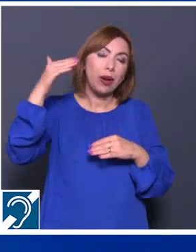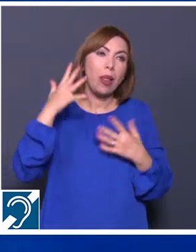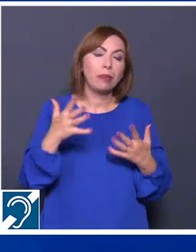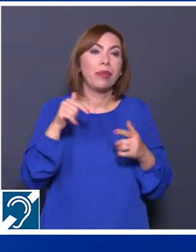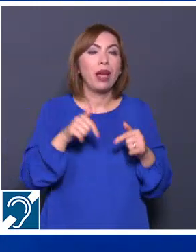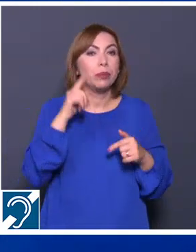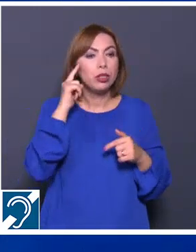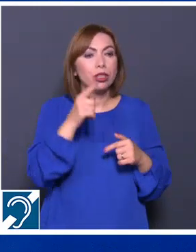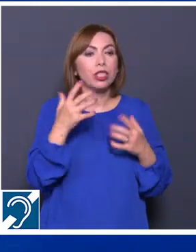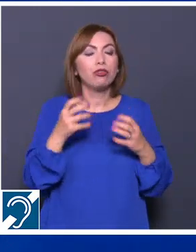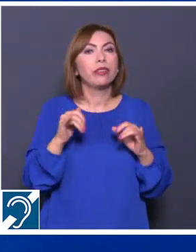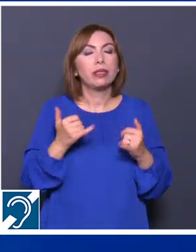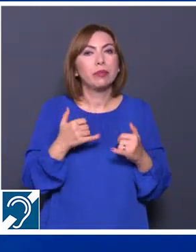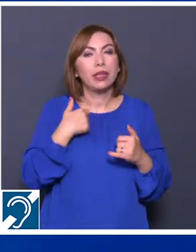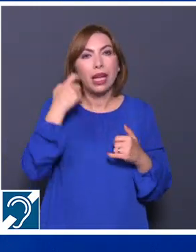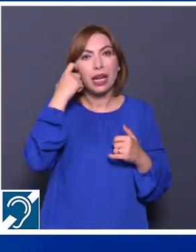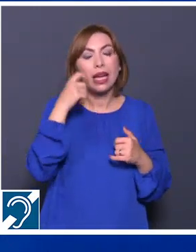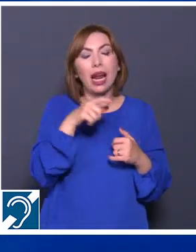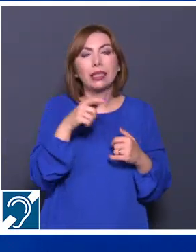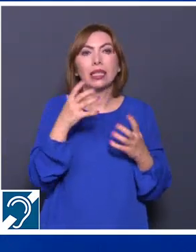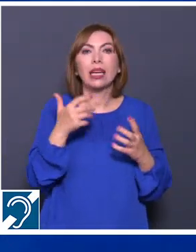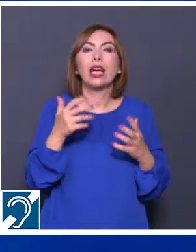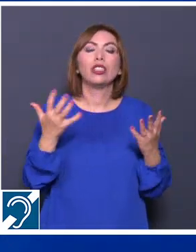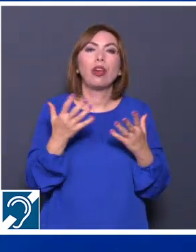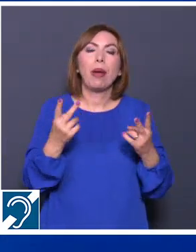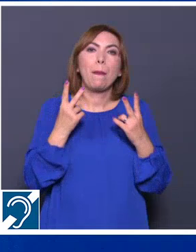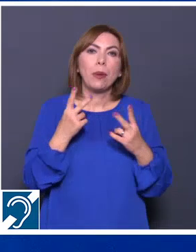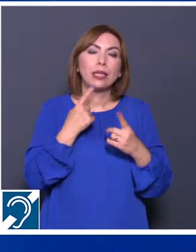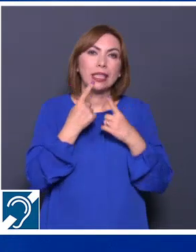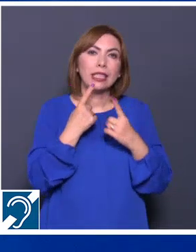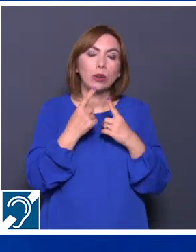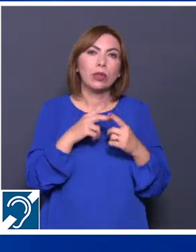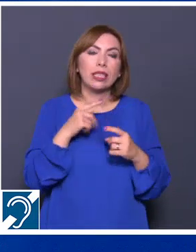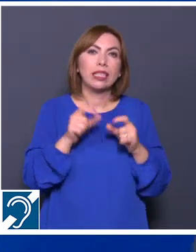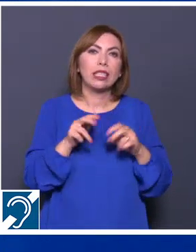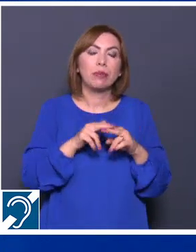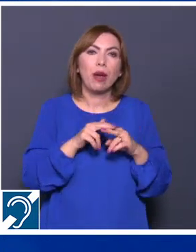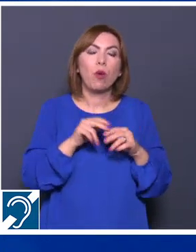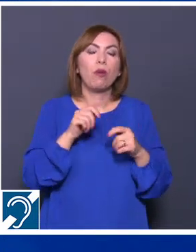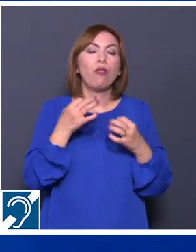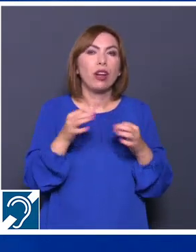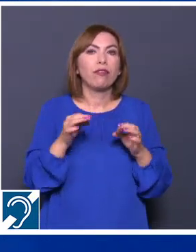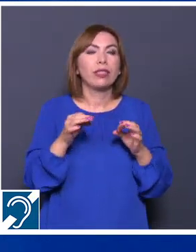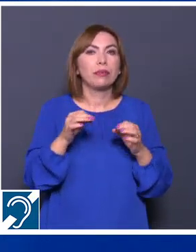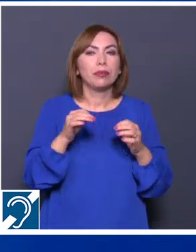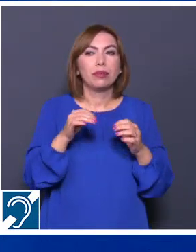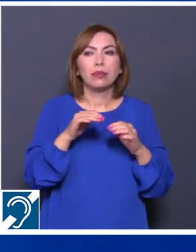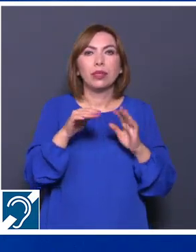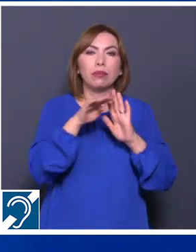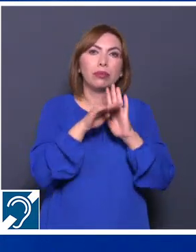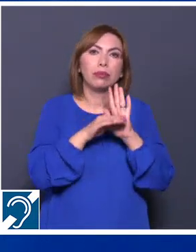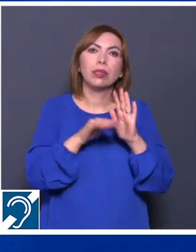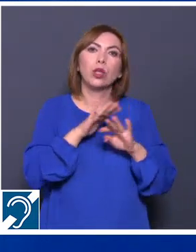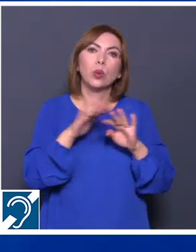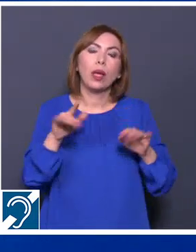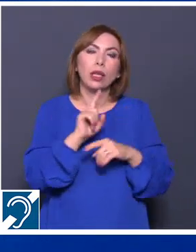știi ce se întâmplă? Cred că cea mai importantă discuție este despre cum vor fi reglementate toate treburile astea,